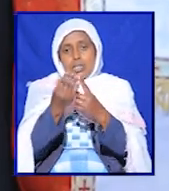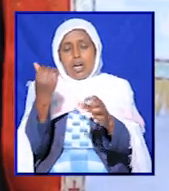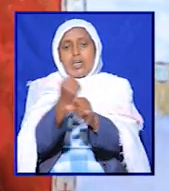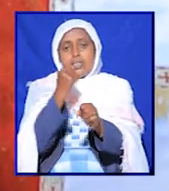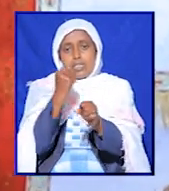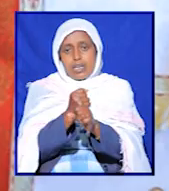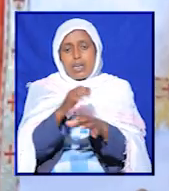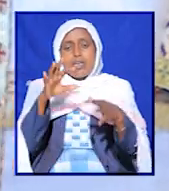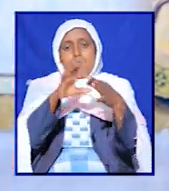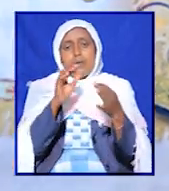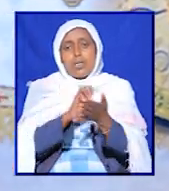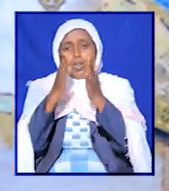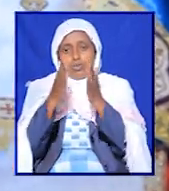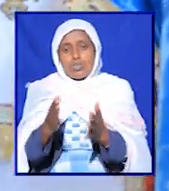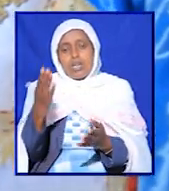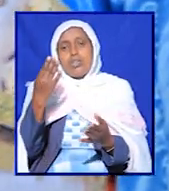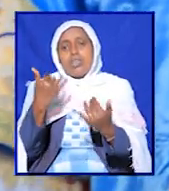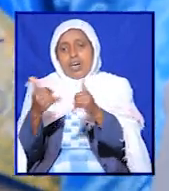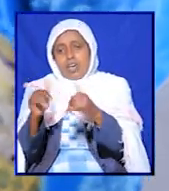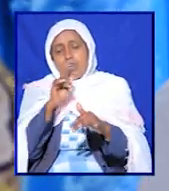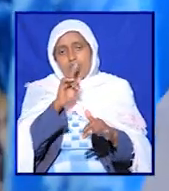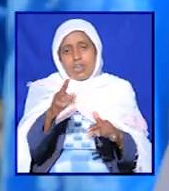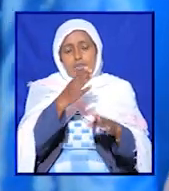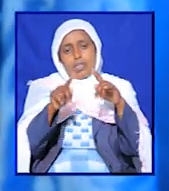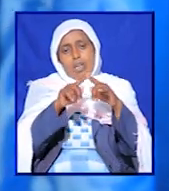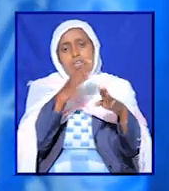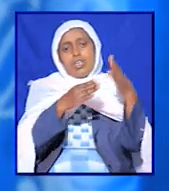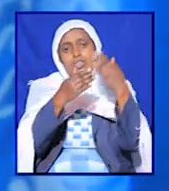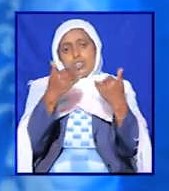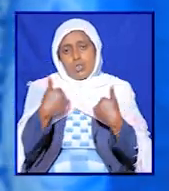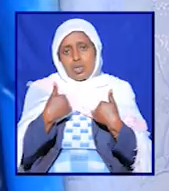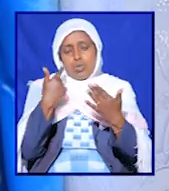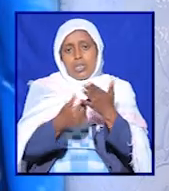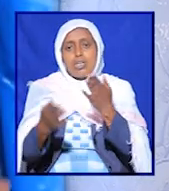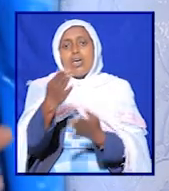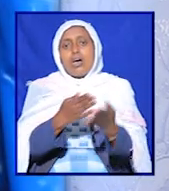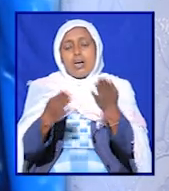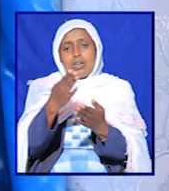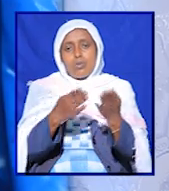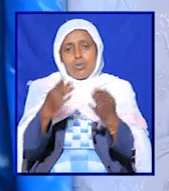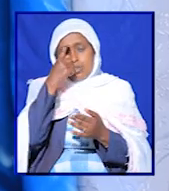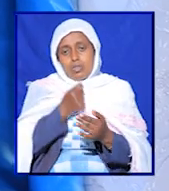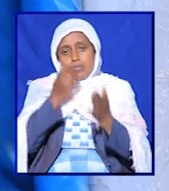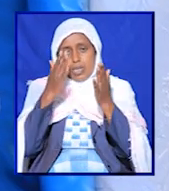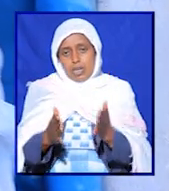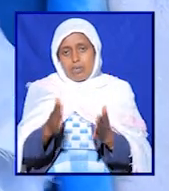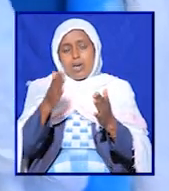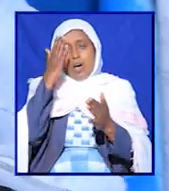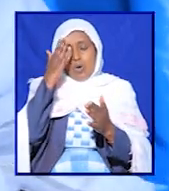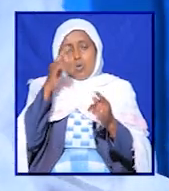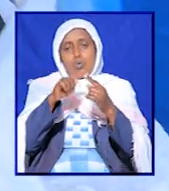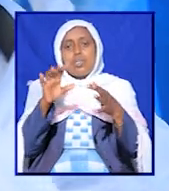በዚህ መልኩ እየሰራን ማህበረ ቅዱሳን እያከፋፈለ ነው። በተለያየ ደረጃዎች አሉ። እንግዲህ ይሄን አገልግሎት